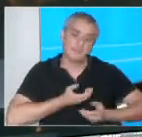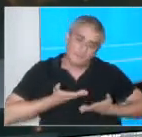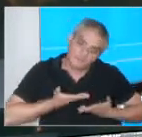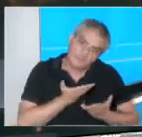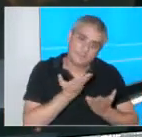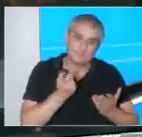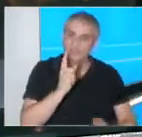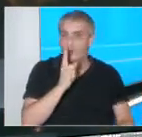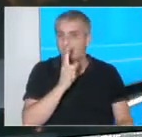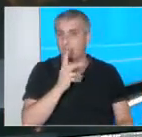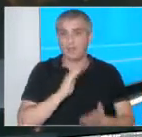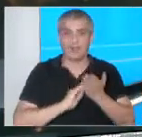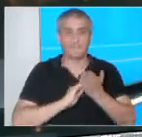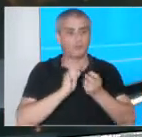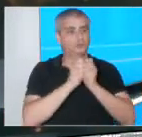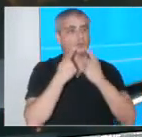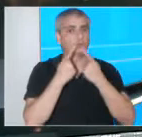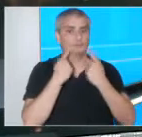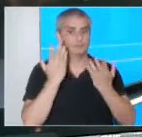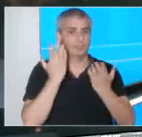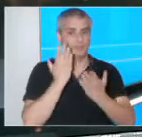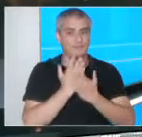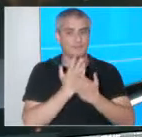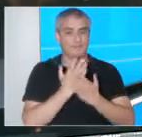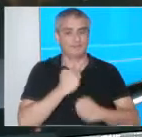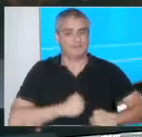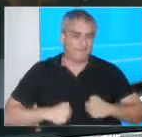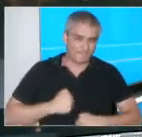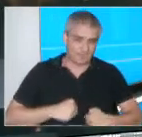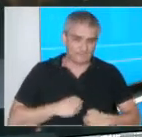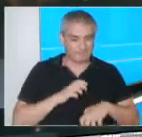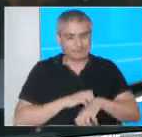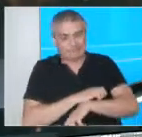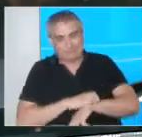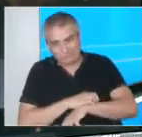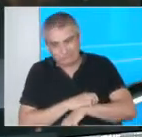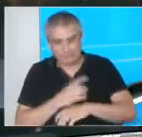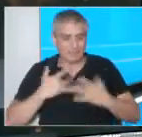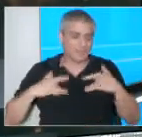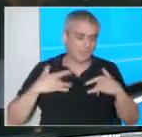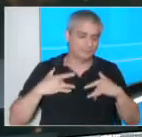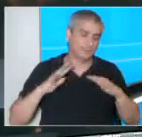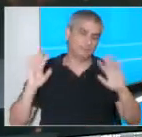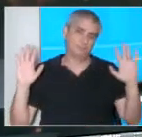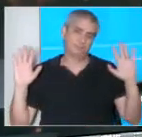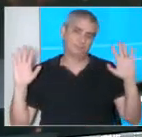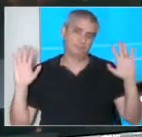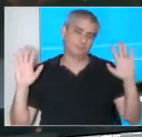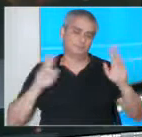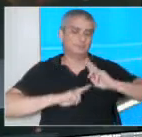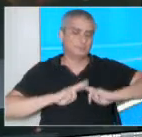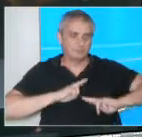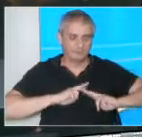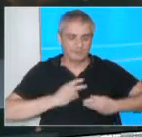כנראה לפחות בשמאל. אגב, אבל זה לפחות שינוי השיח. כבר נמאס מהכאבי בטן והקצוצים והקיבוצים. כן.